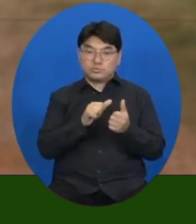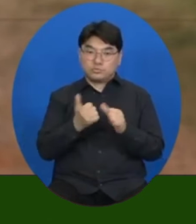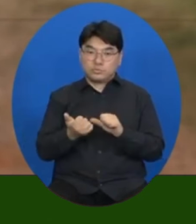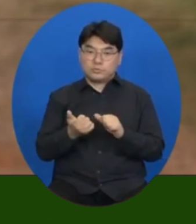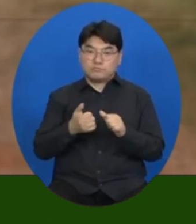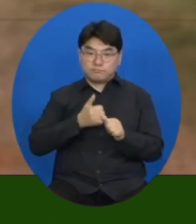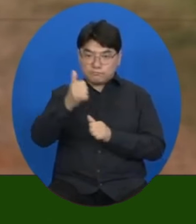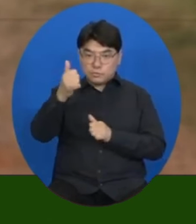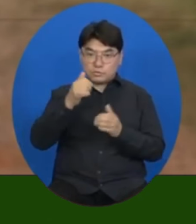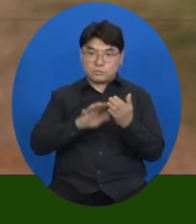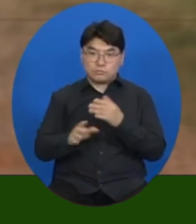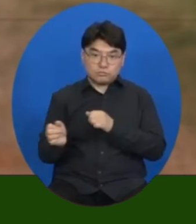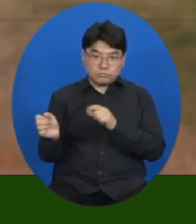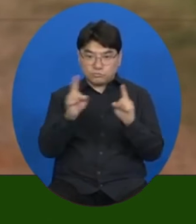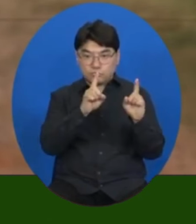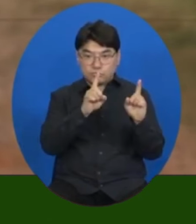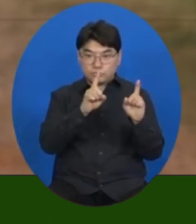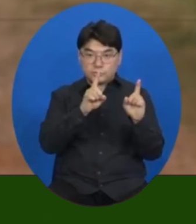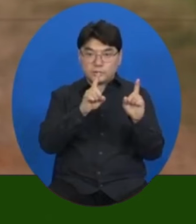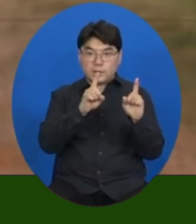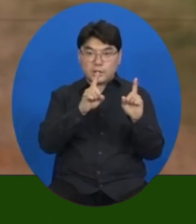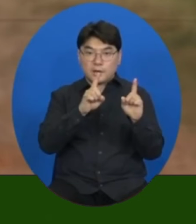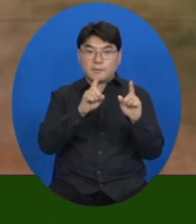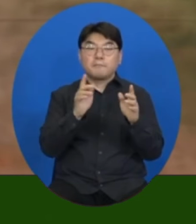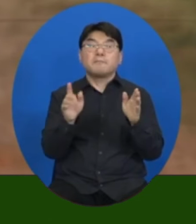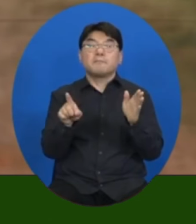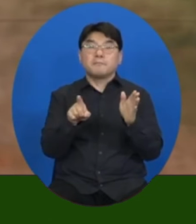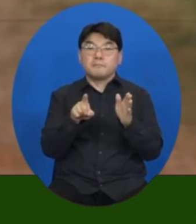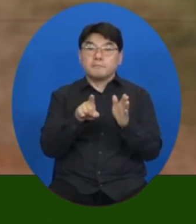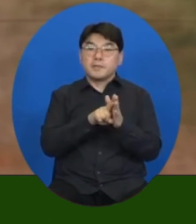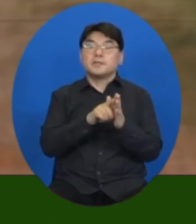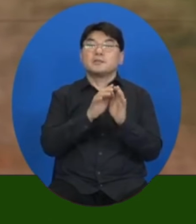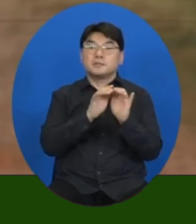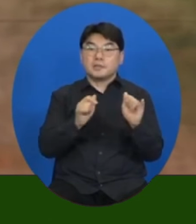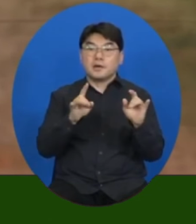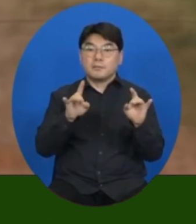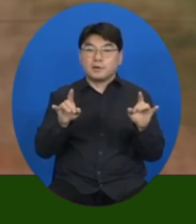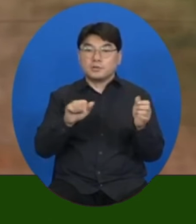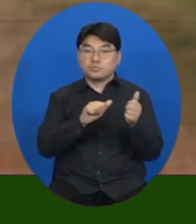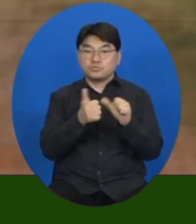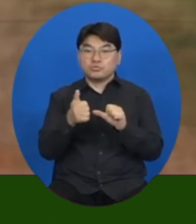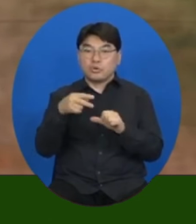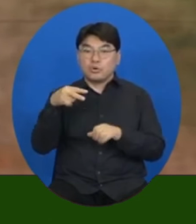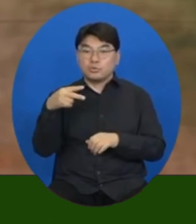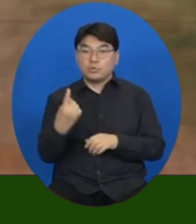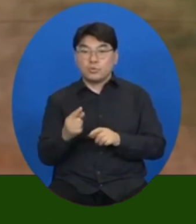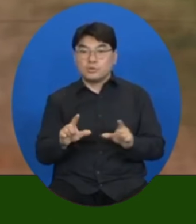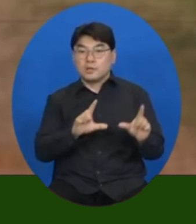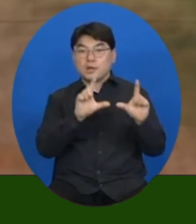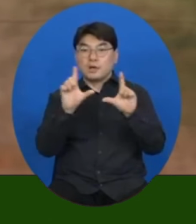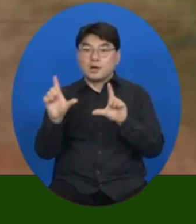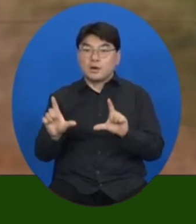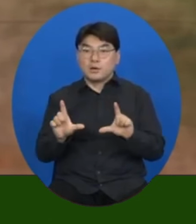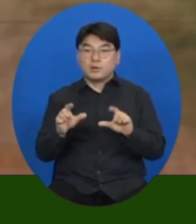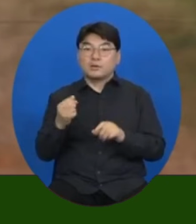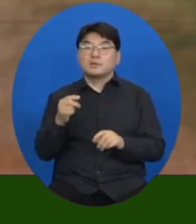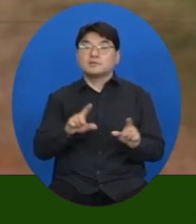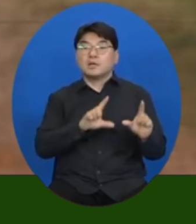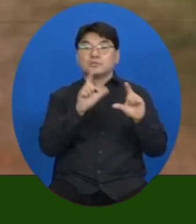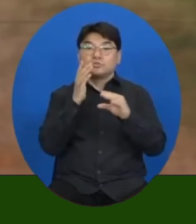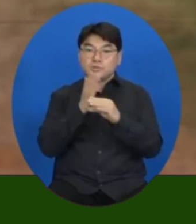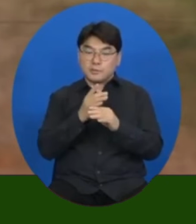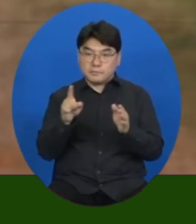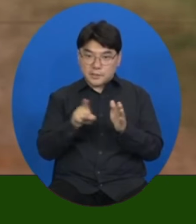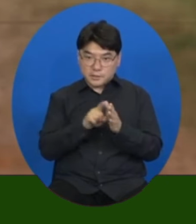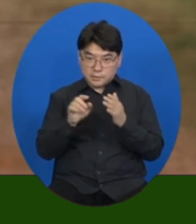아 그분을 믿는 자마다 죽어도 살고 살아서 믿는 영원히 죽지 아니 하는구나